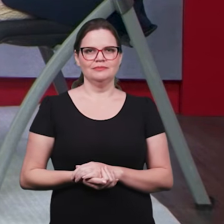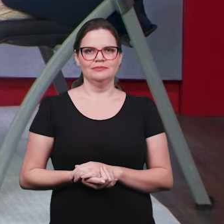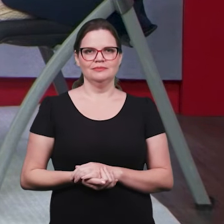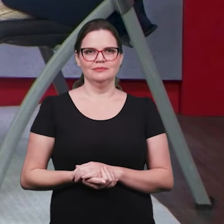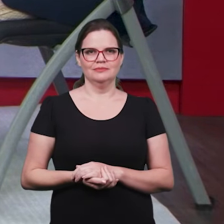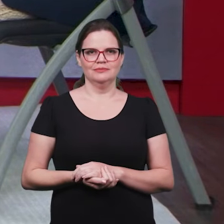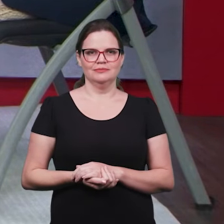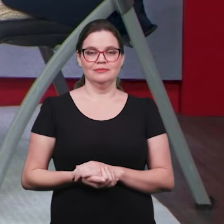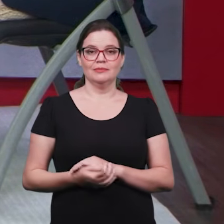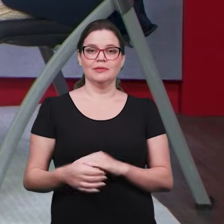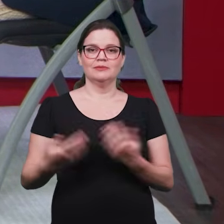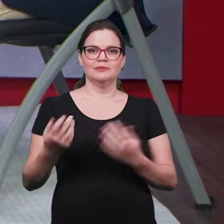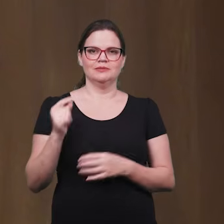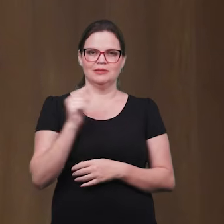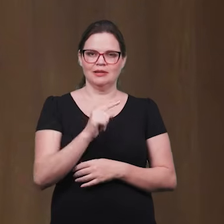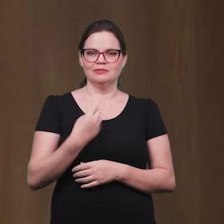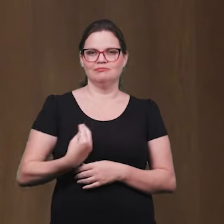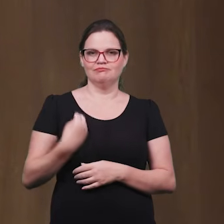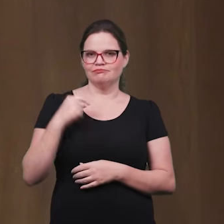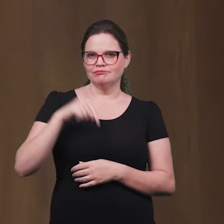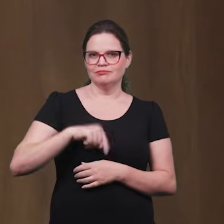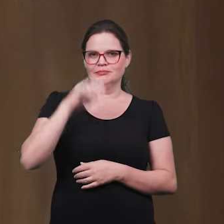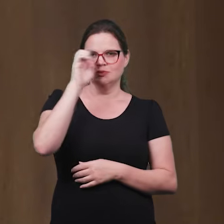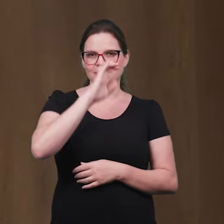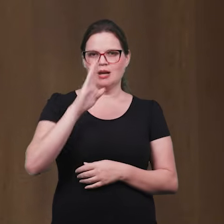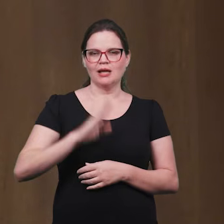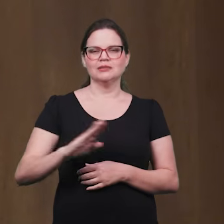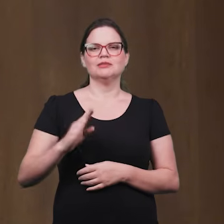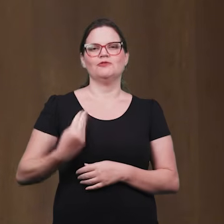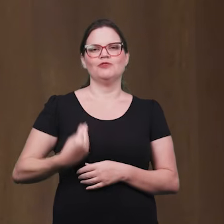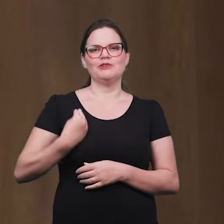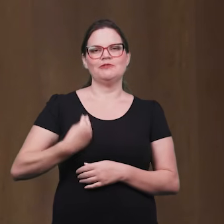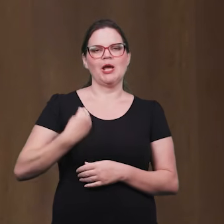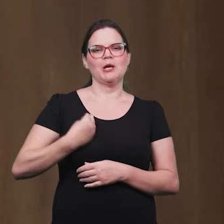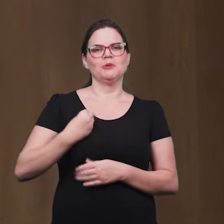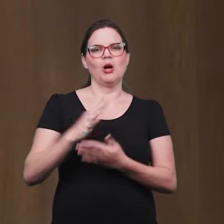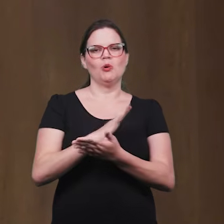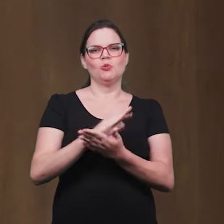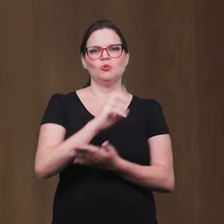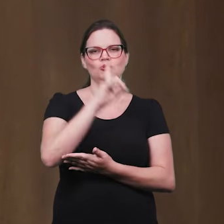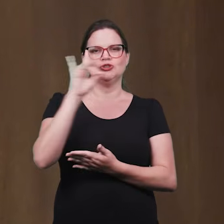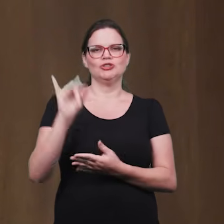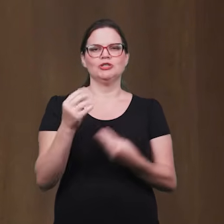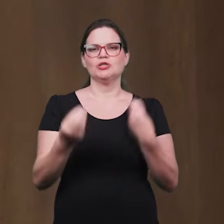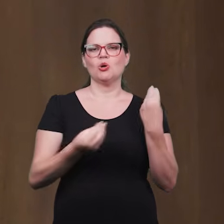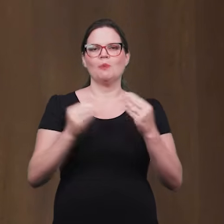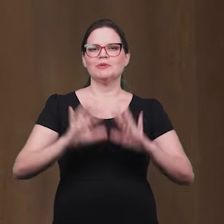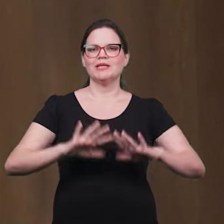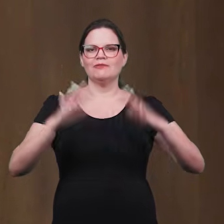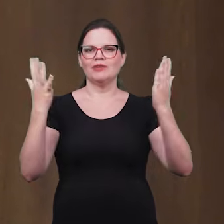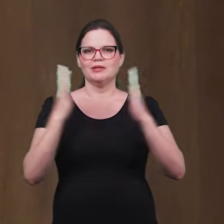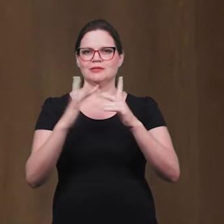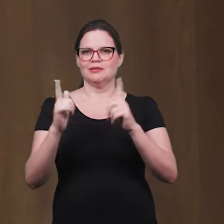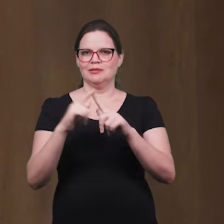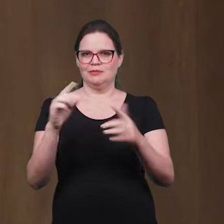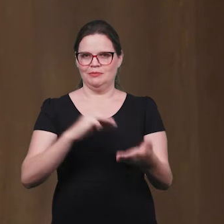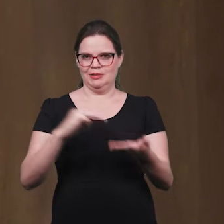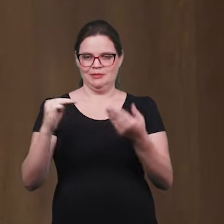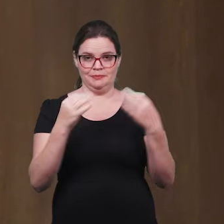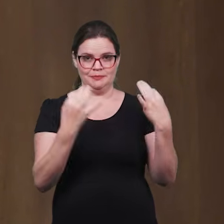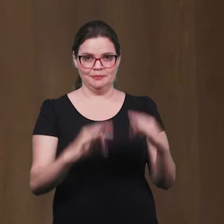детям. Você está aqui no Brasil acompanhando alguns dias as atividades da Igreja Cristã